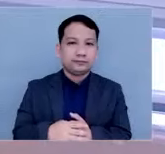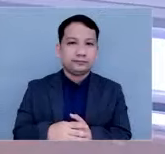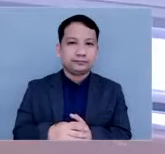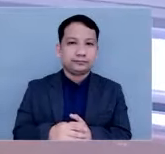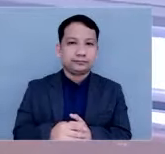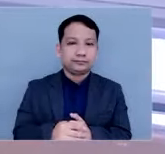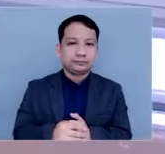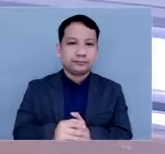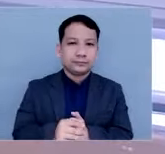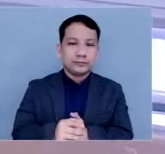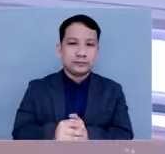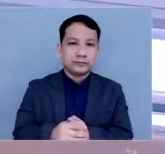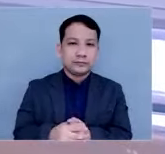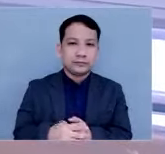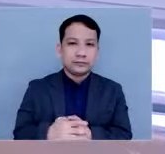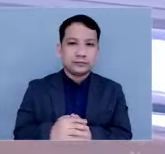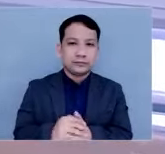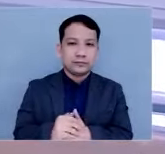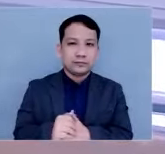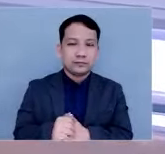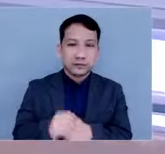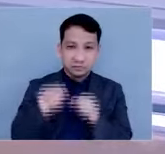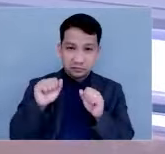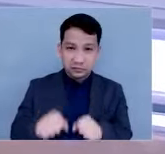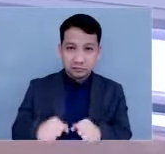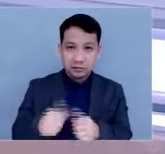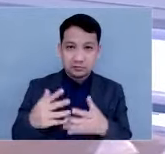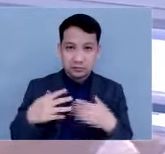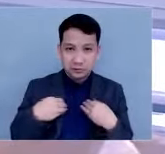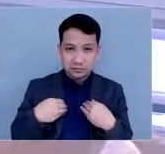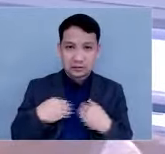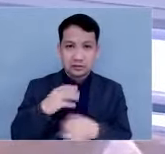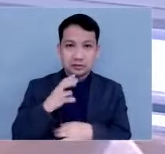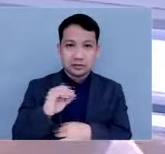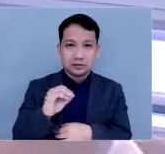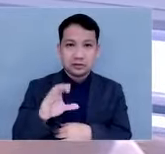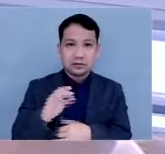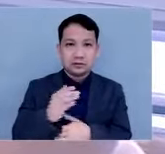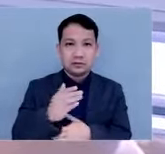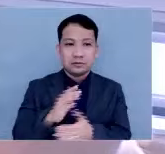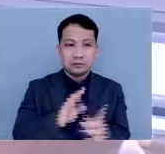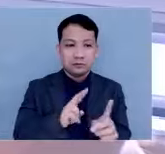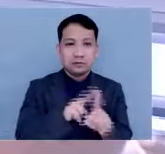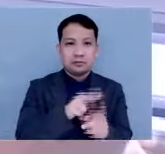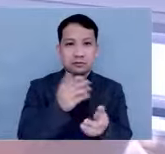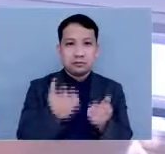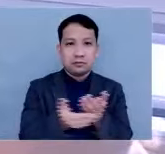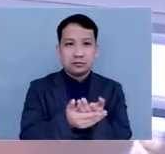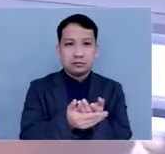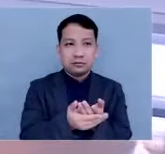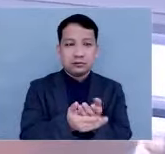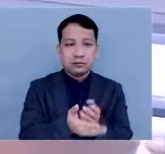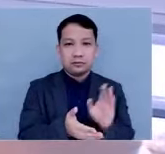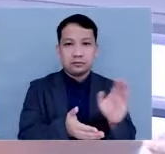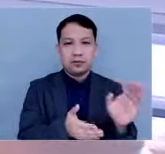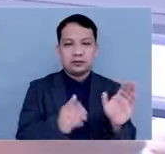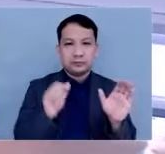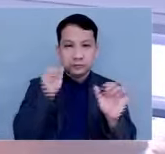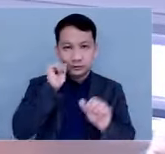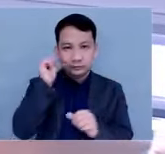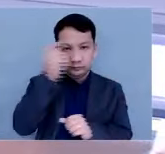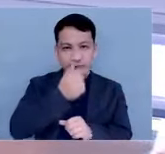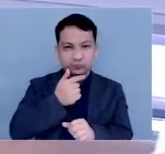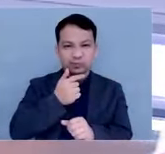sa kabila naman ng mga nakabinbing niyang kaso, tatanggapin pa rin daw ng COMELEC kung sakaling maghain ng kandidatura si dating Bamban Tarlac